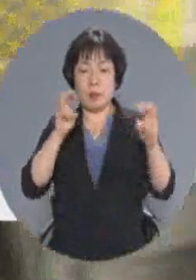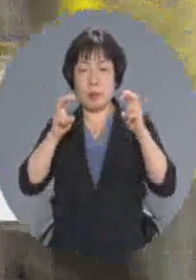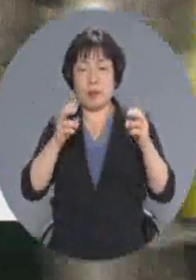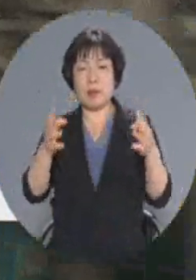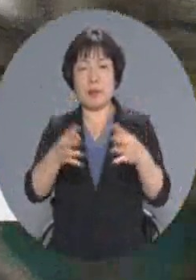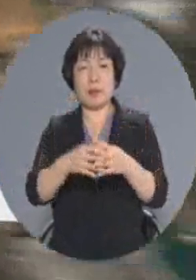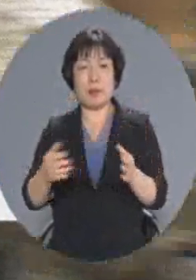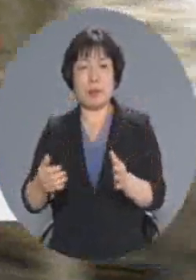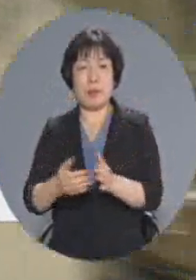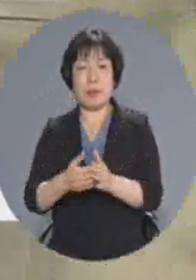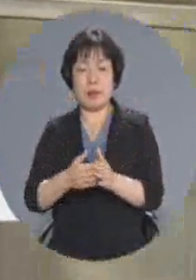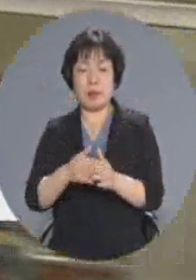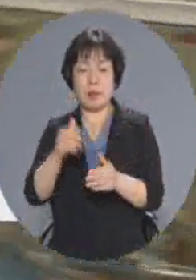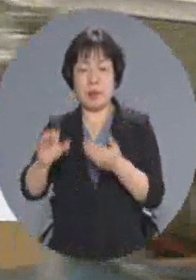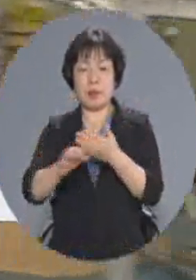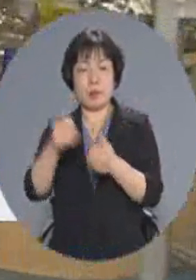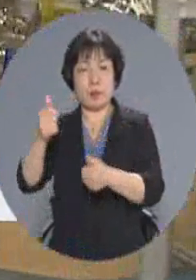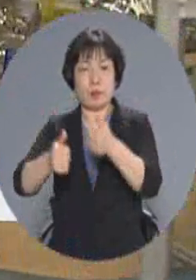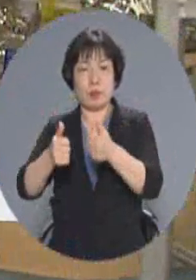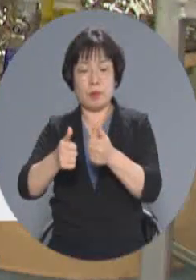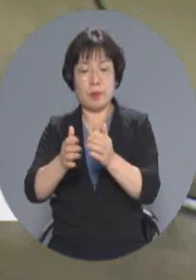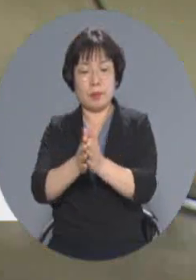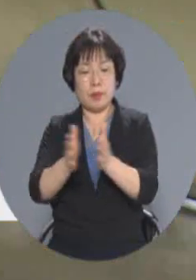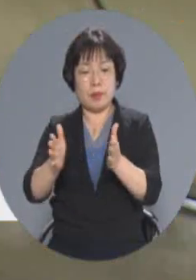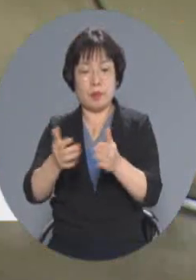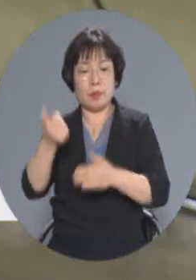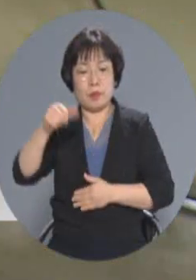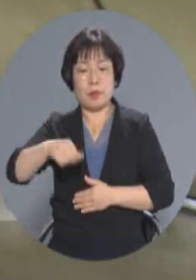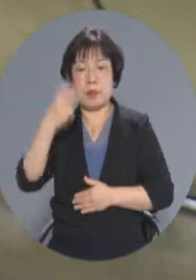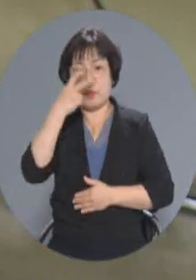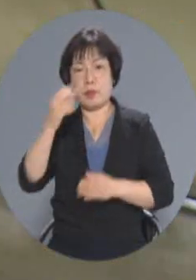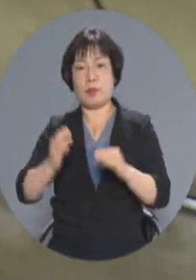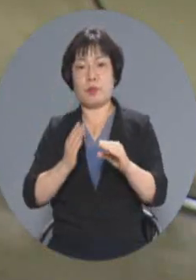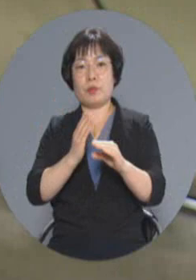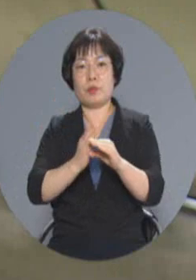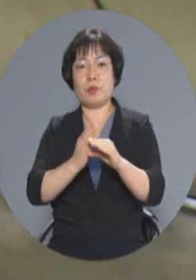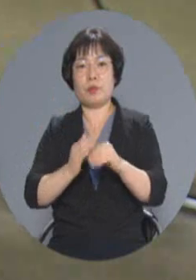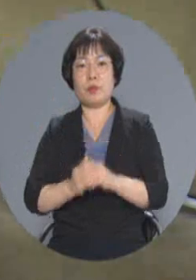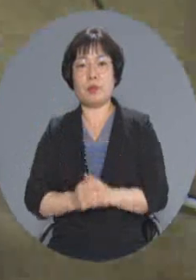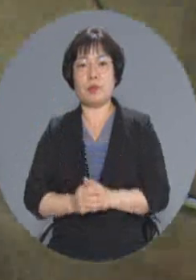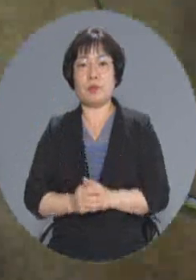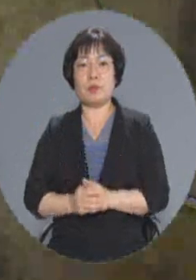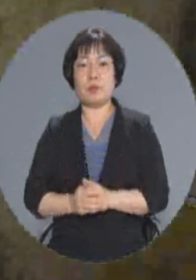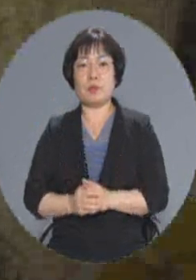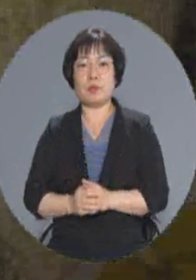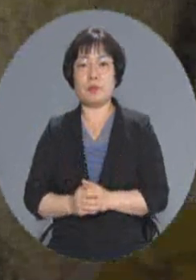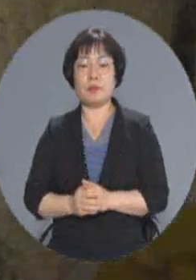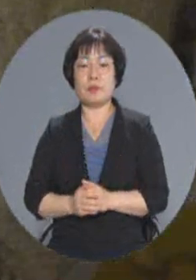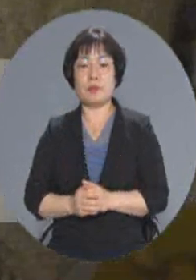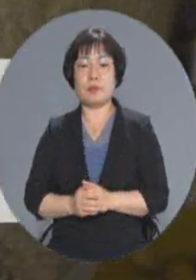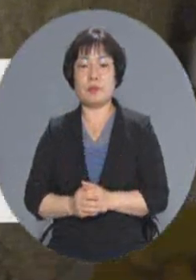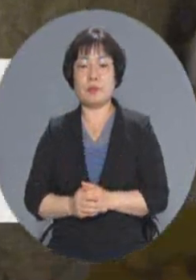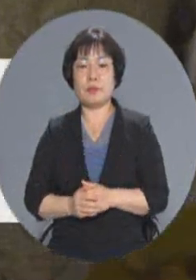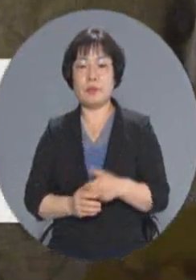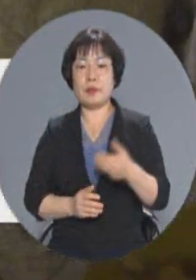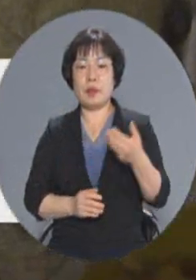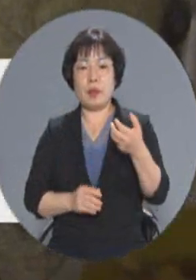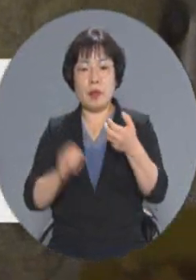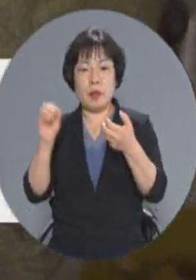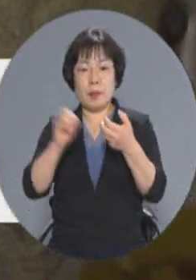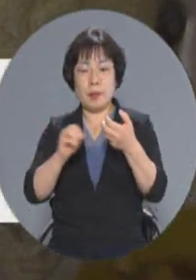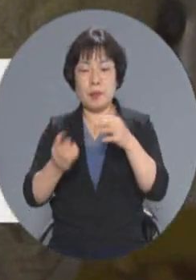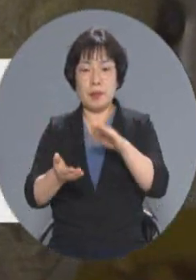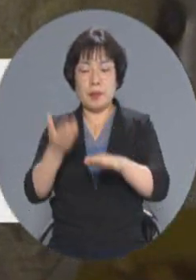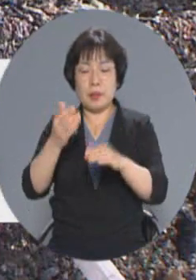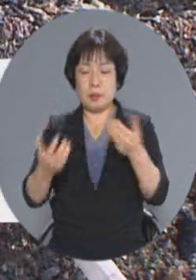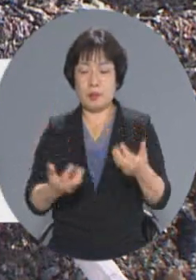협약을 맺고 시범 운영을 통해 도입 가능 여부를 검토하고 있습니다. 내년도 거의 80% 이상이 다 지나요. 그렇다